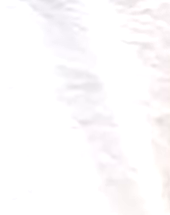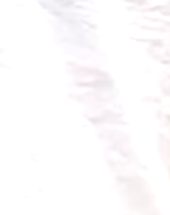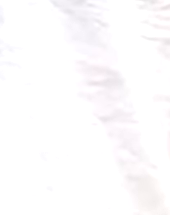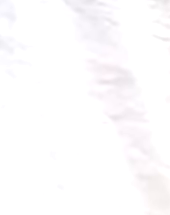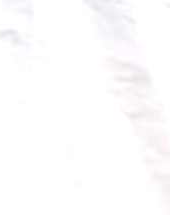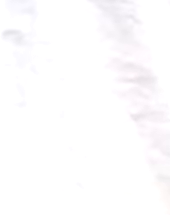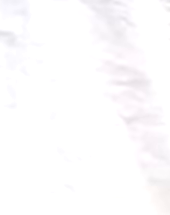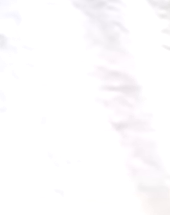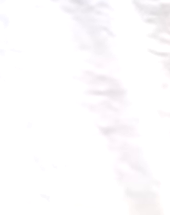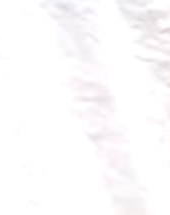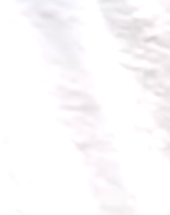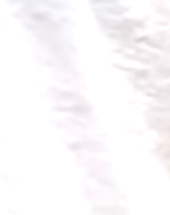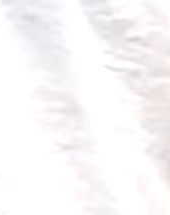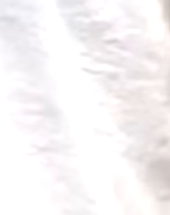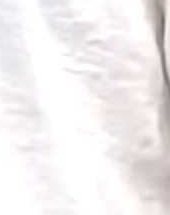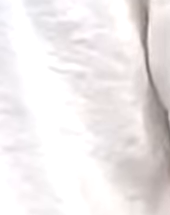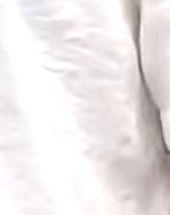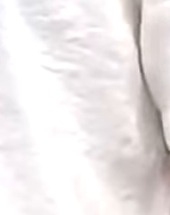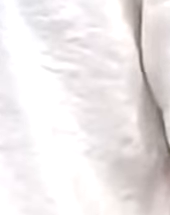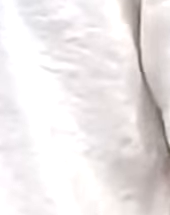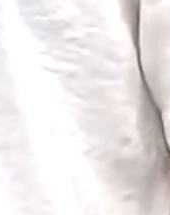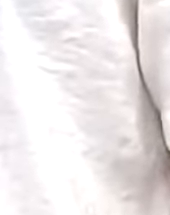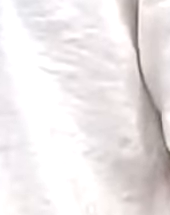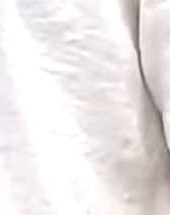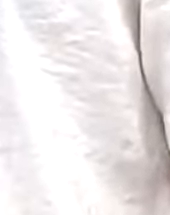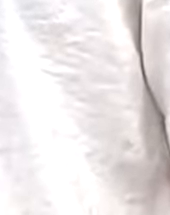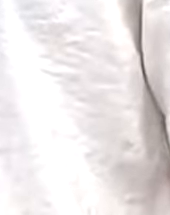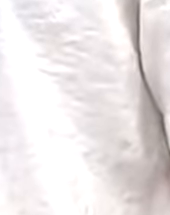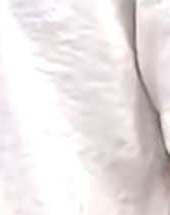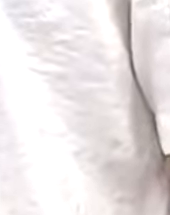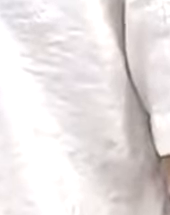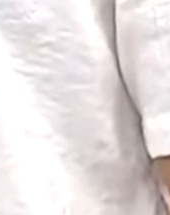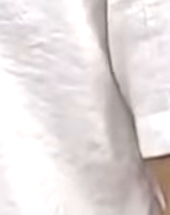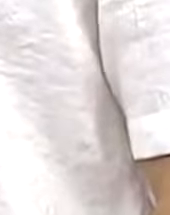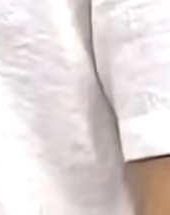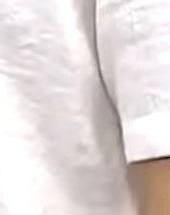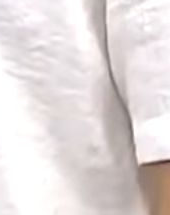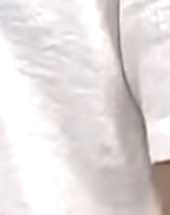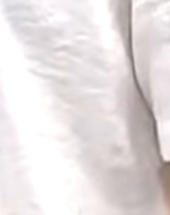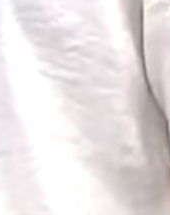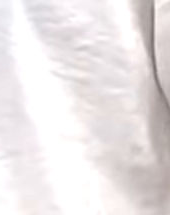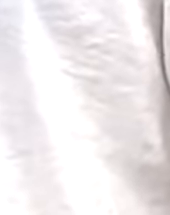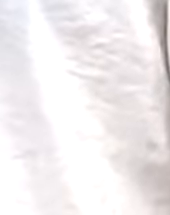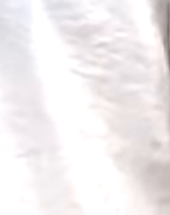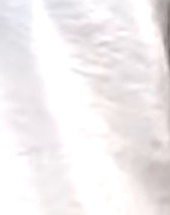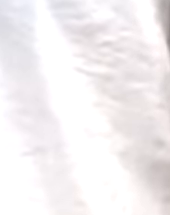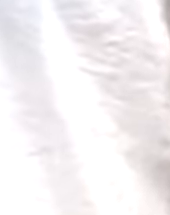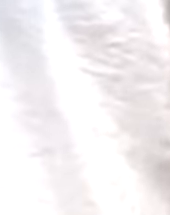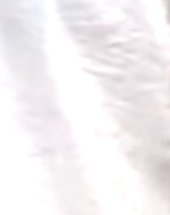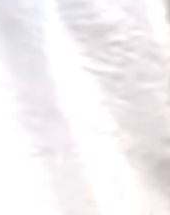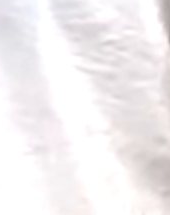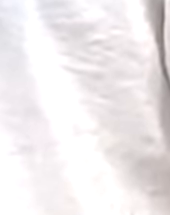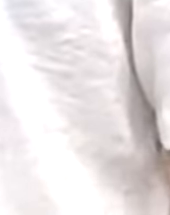söylemek gerekirse. Orada bir şeyden fazla belki kalmayabiliriz. Komşular. Yani evet. Bir şey demiyorlar bence ama. Bence komşularına buradan bir